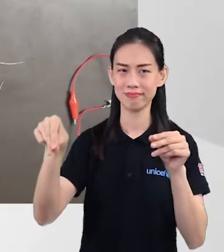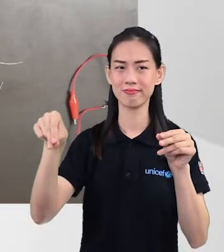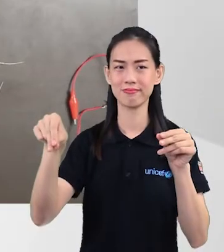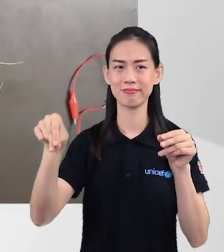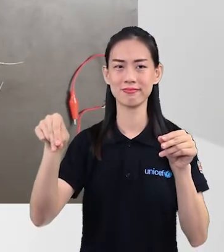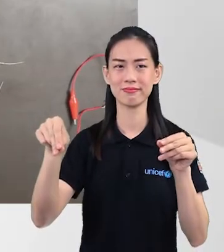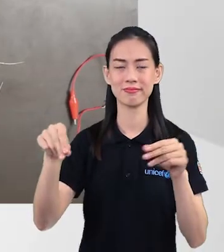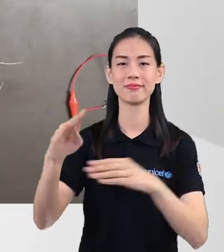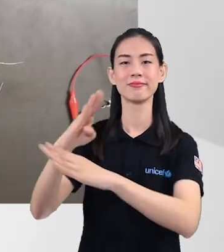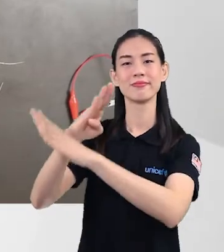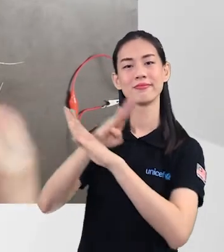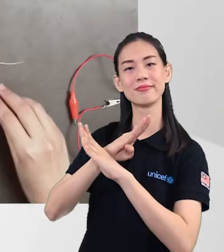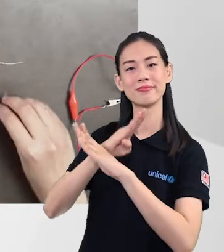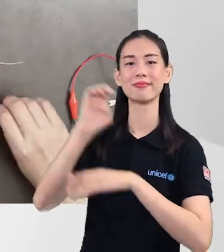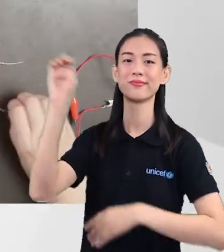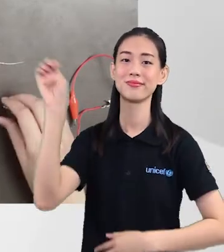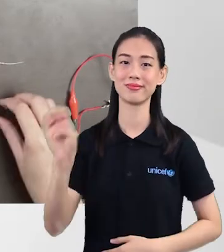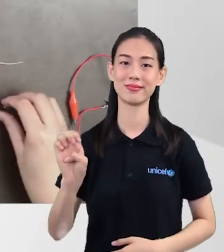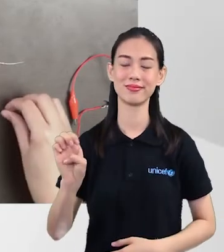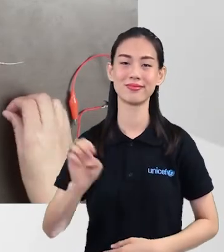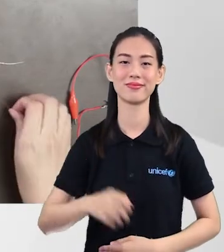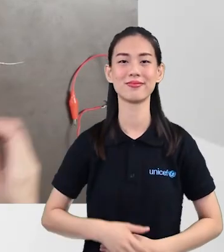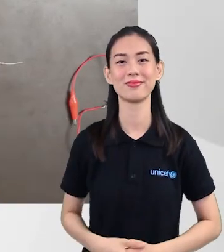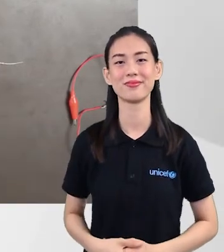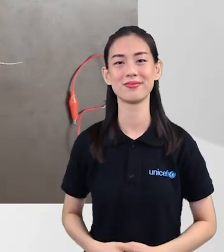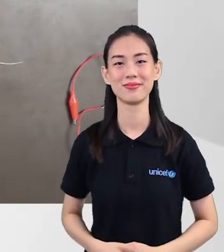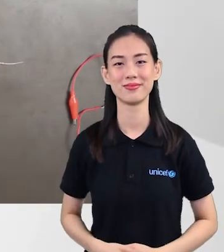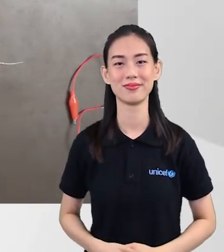perintang dan klip buaya.